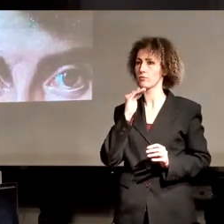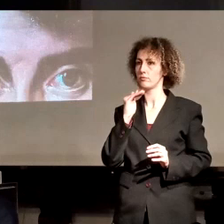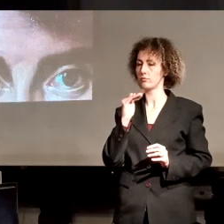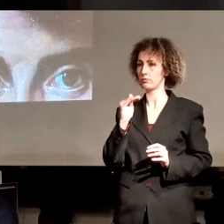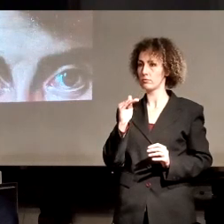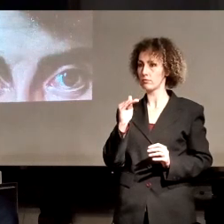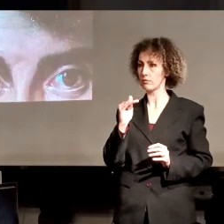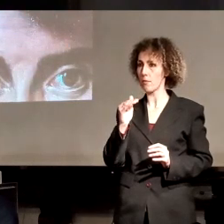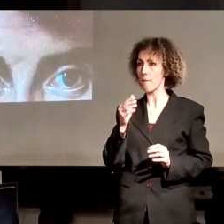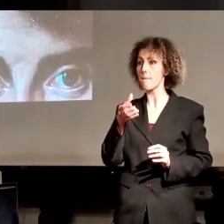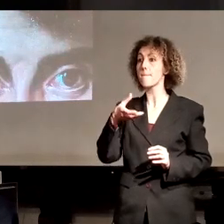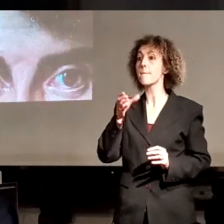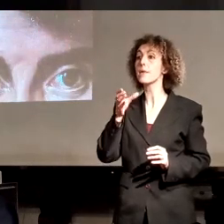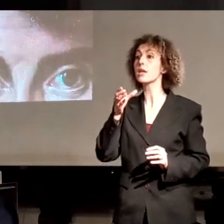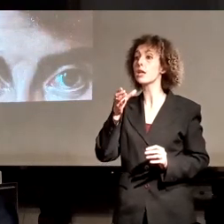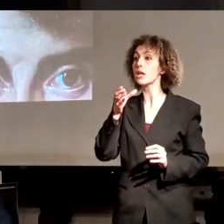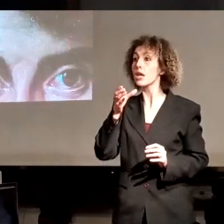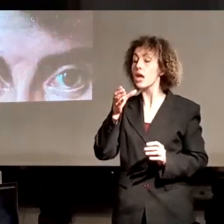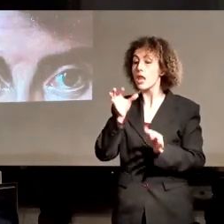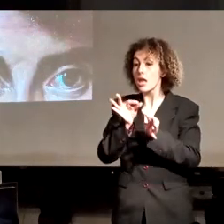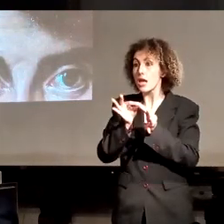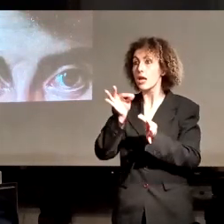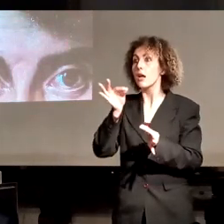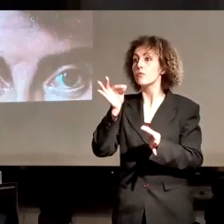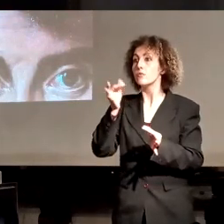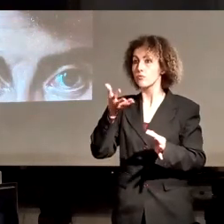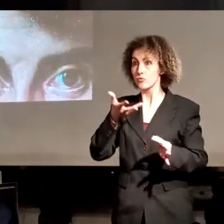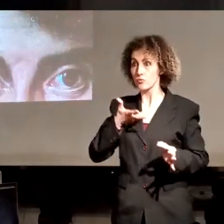avete un bicchiere graduato